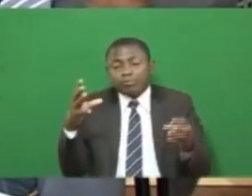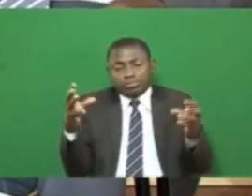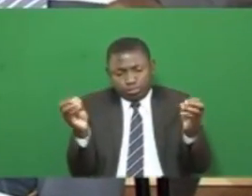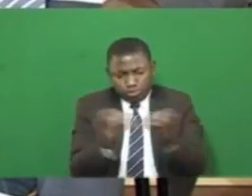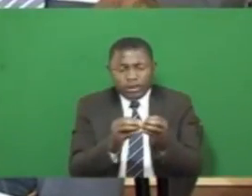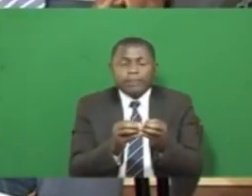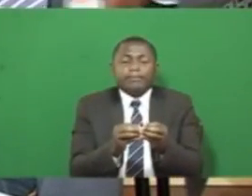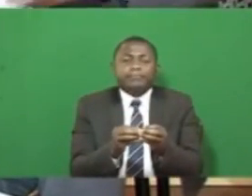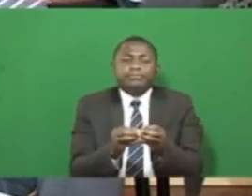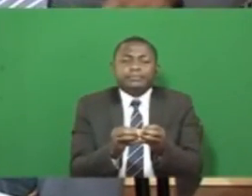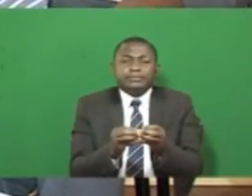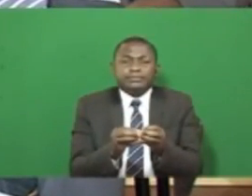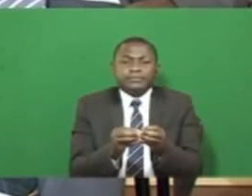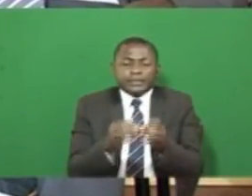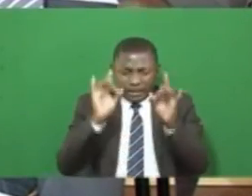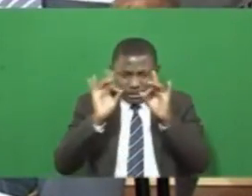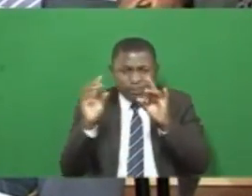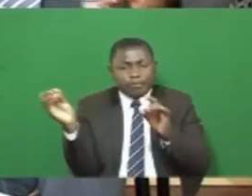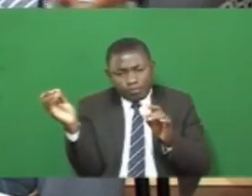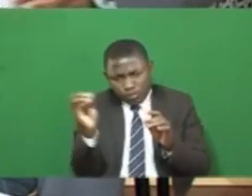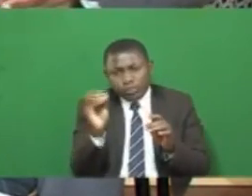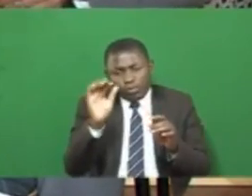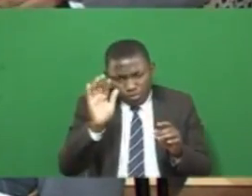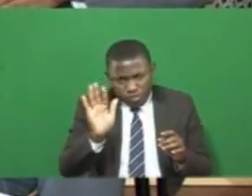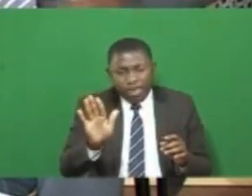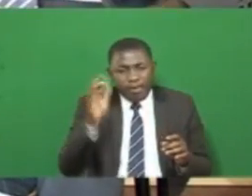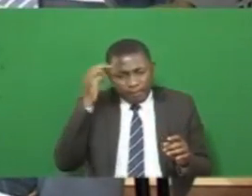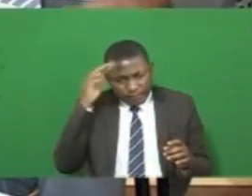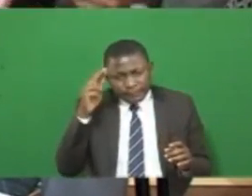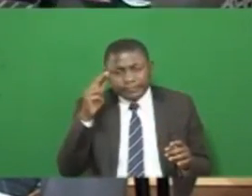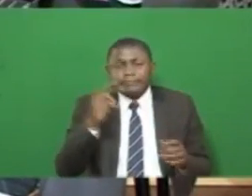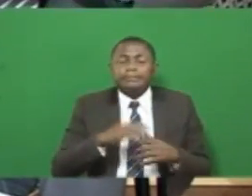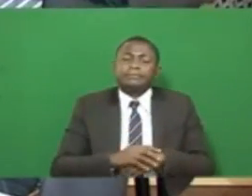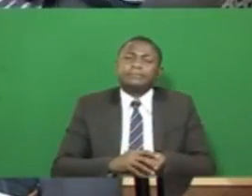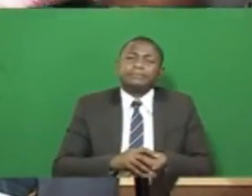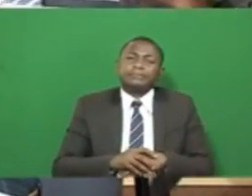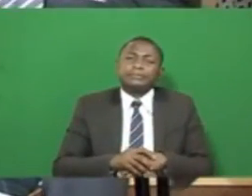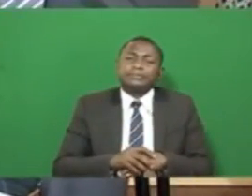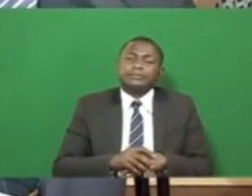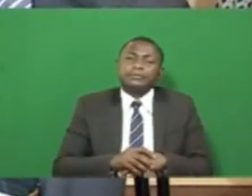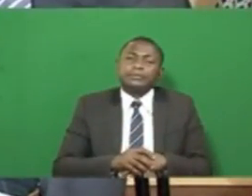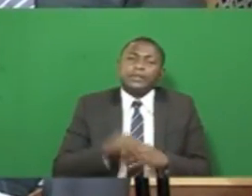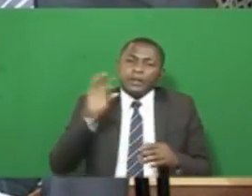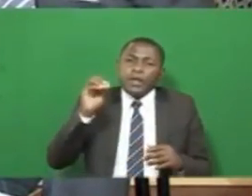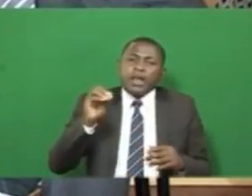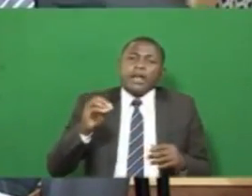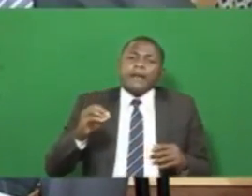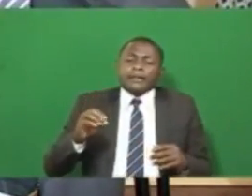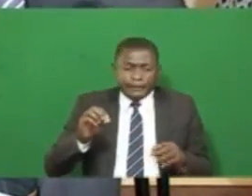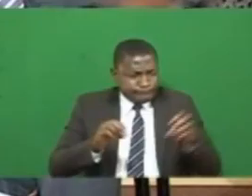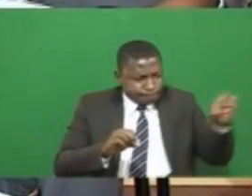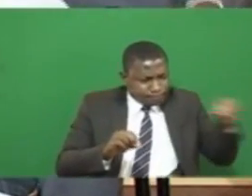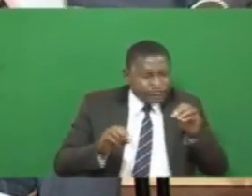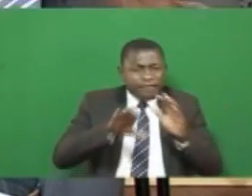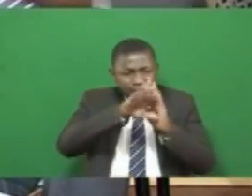anodaika. Tinosara vamwe vari kutotya futi kuti saka nemiwo pamurikutoverenga pamwe muri kuvhiringa. Right. Pandiri kudamaitira hamuri kuita kuti muri kunonga